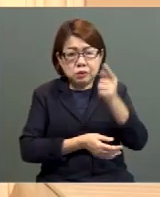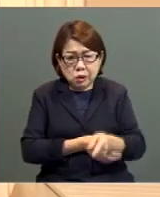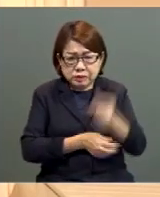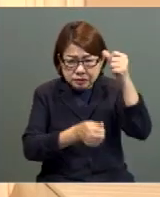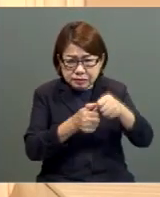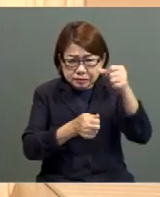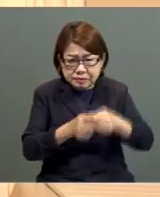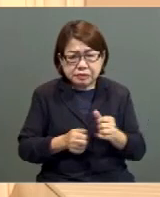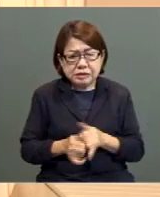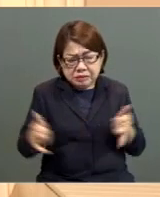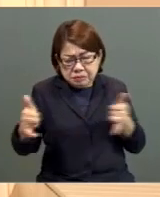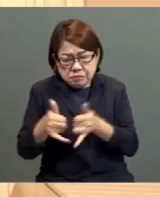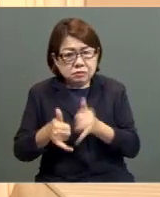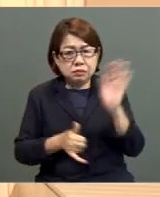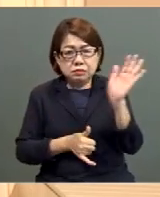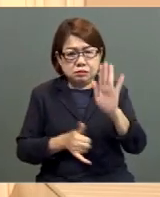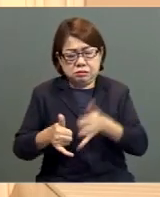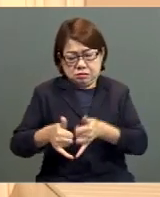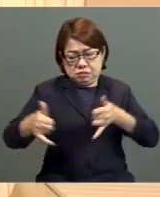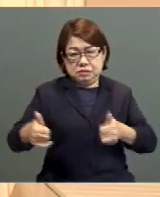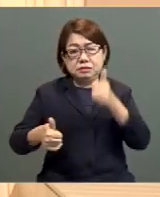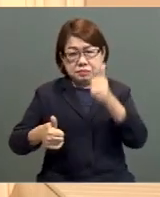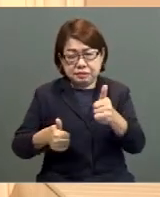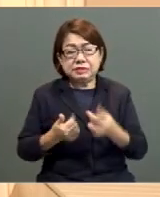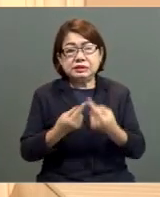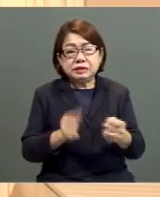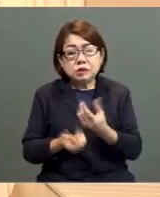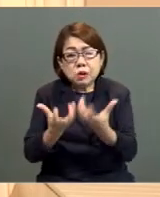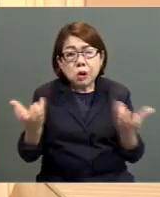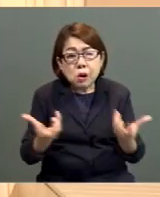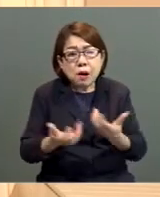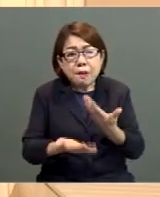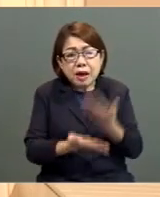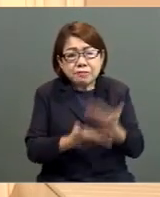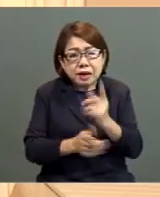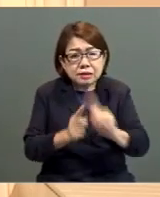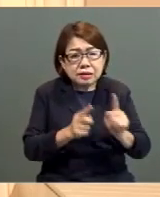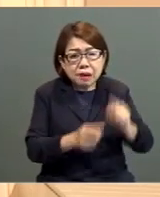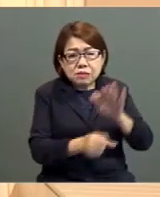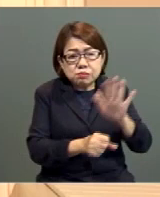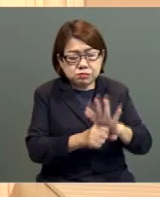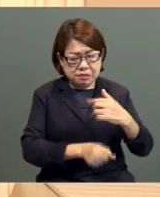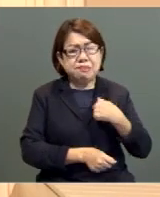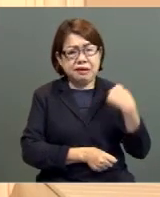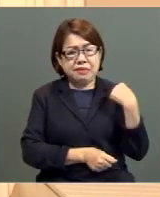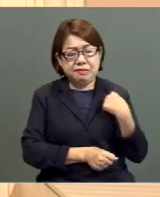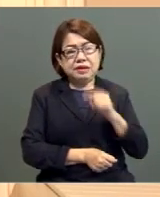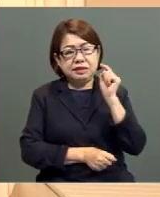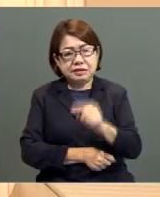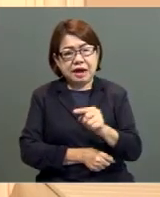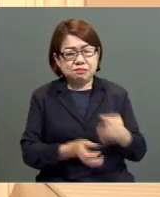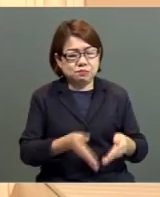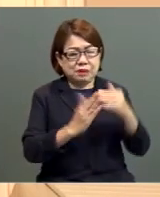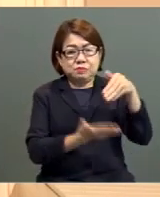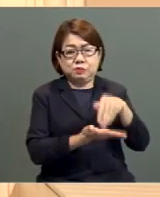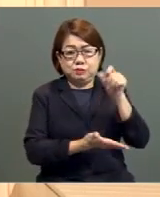ระยะห่างทางสังคมด้วยนะครับด้านการควบคุมสินค้าผมได้สั่งการให้จัดตั้งศูนย์ปฏิบัติการ